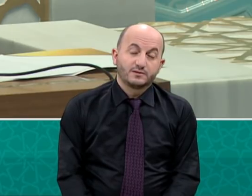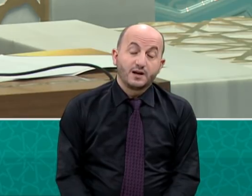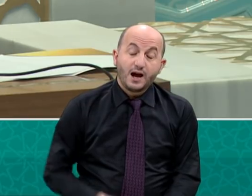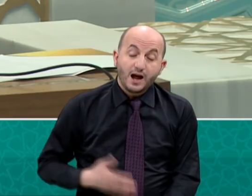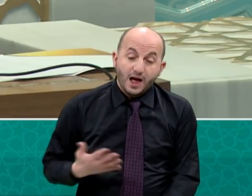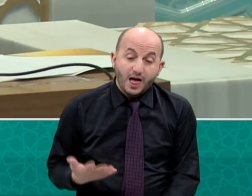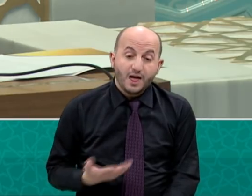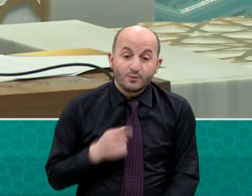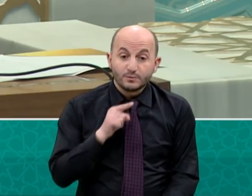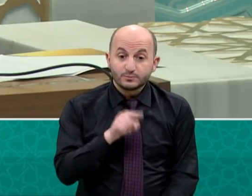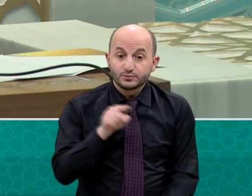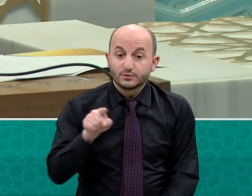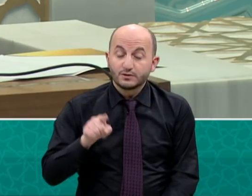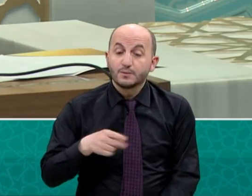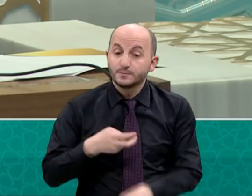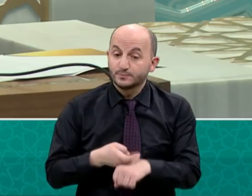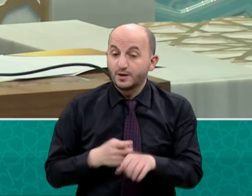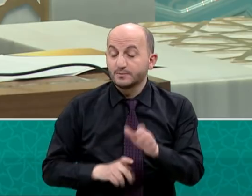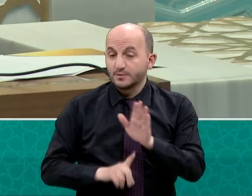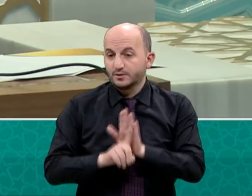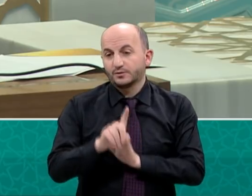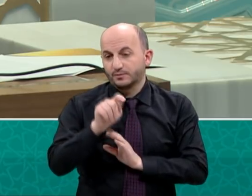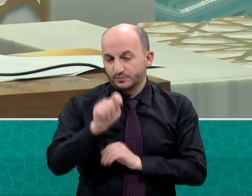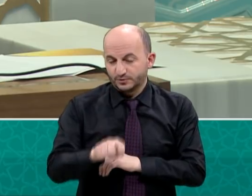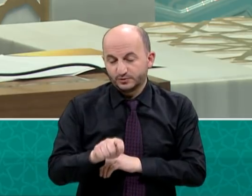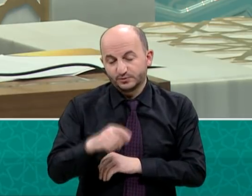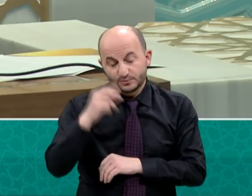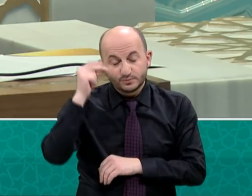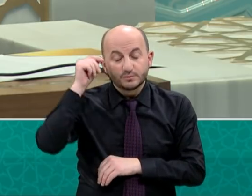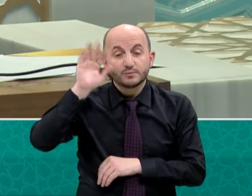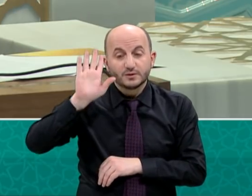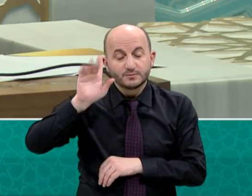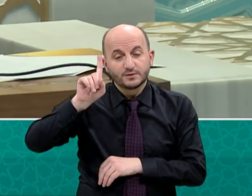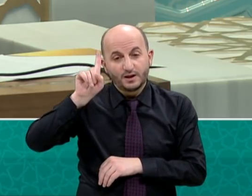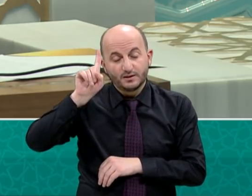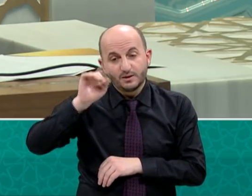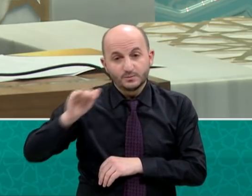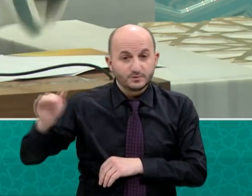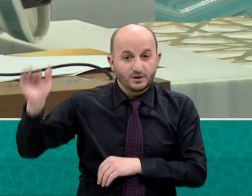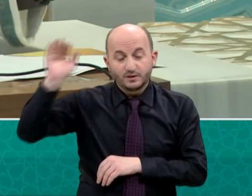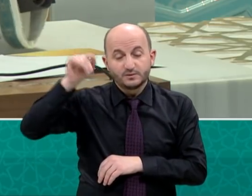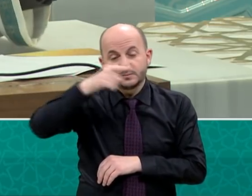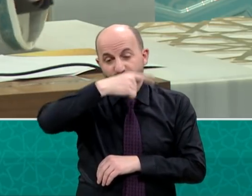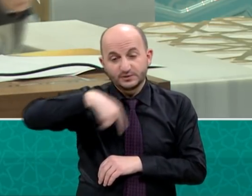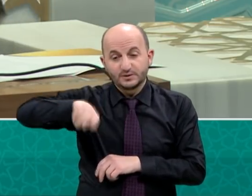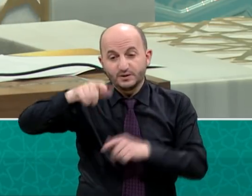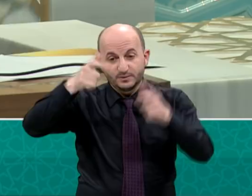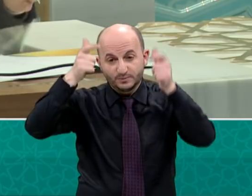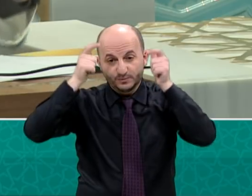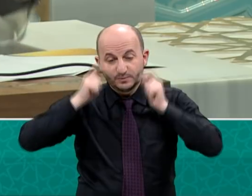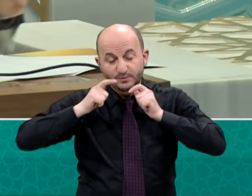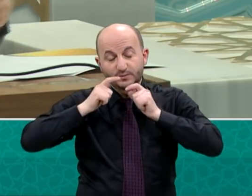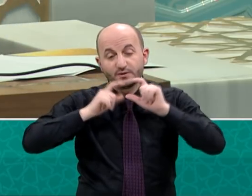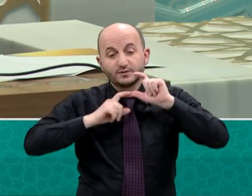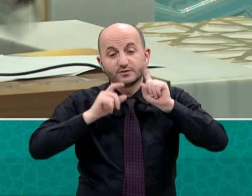Eğer bunları başarabilirsek unutmayalım ki Allah-u Teala'nın bizlere yüklemiş olduğu o